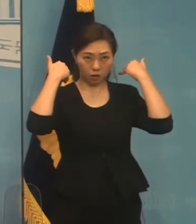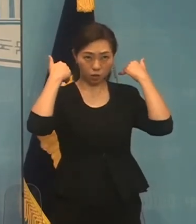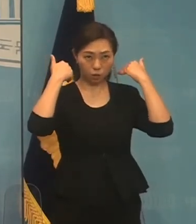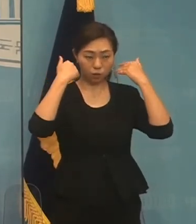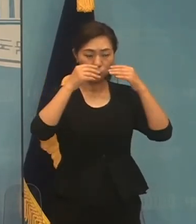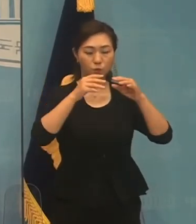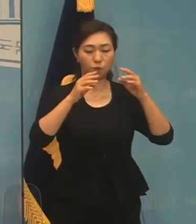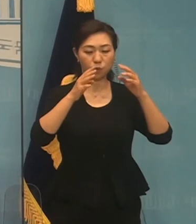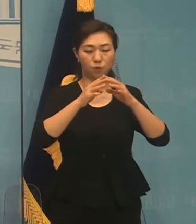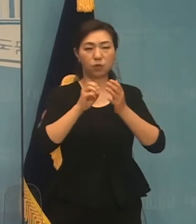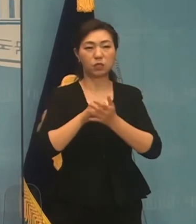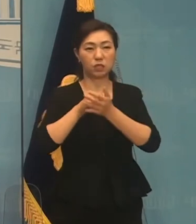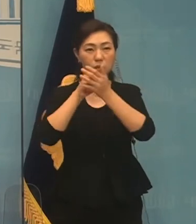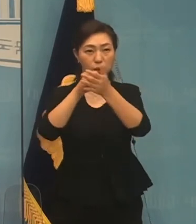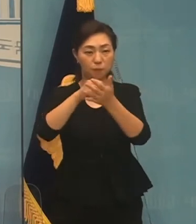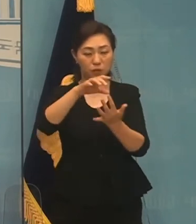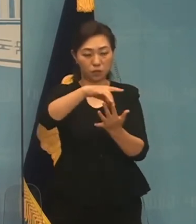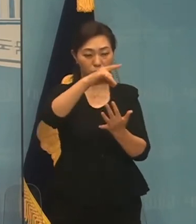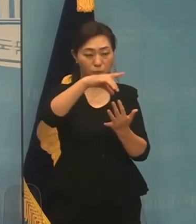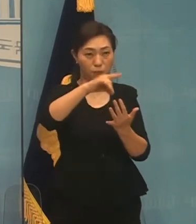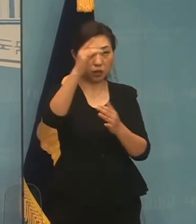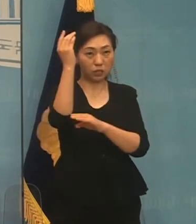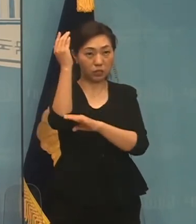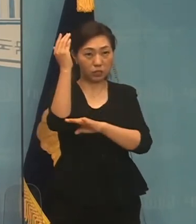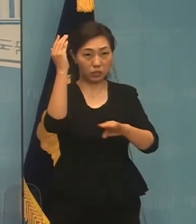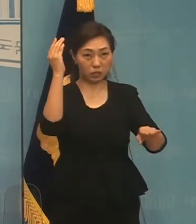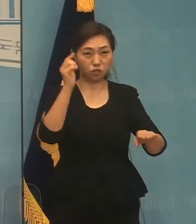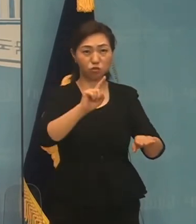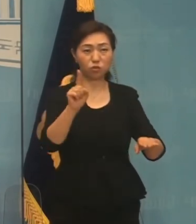기준은 수능 성적